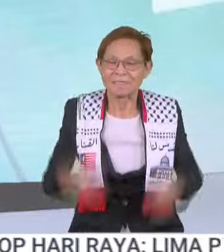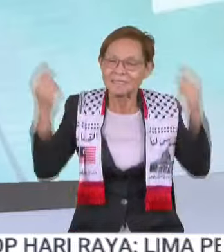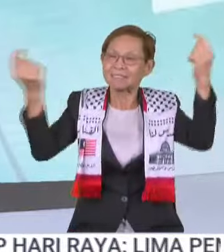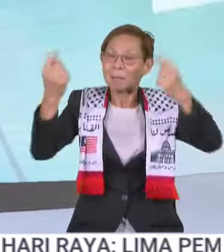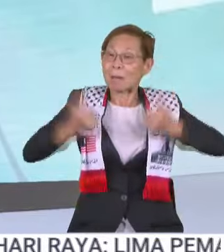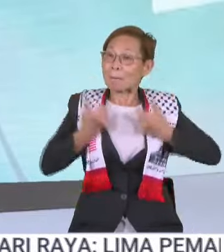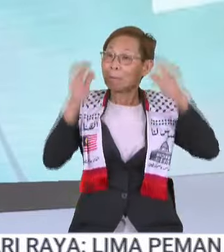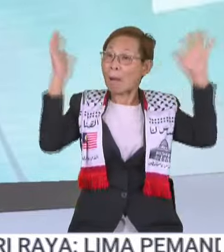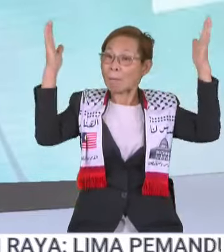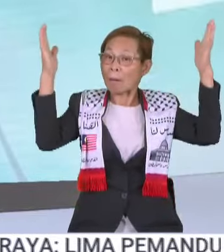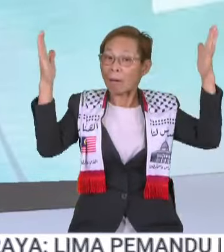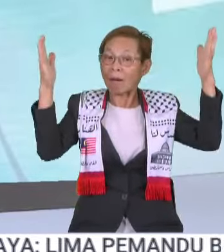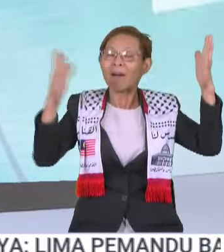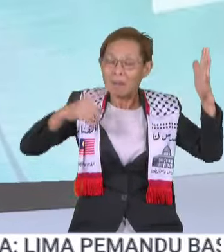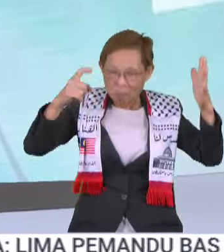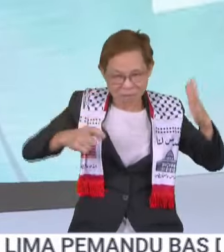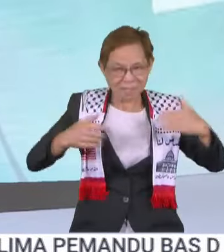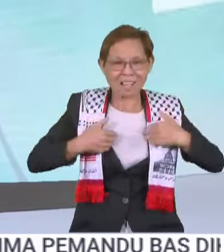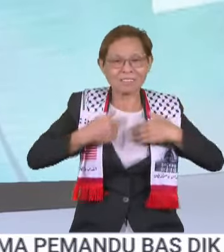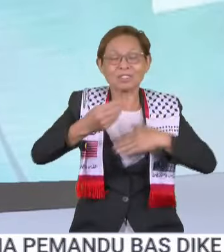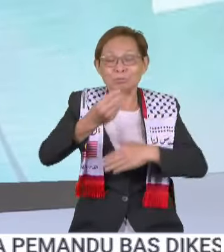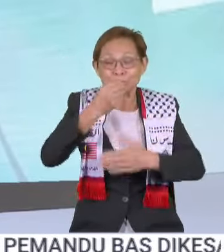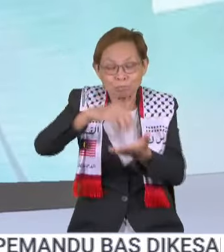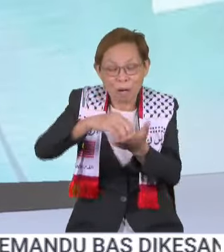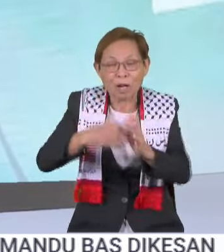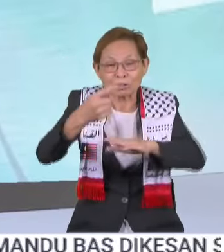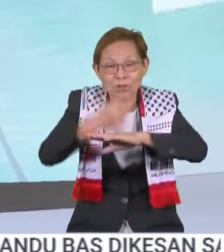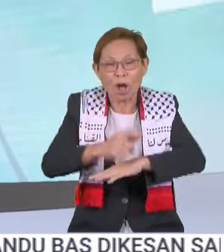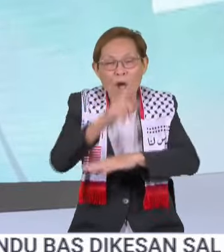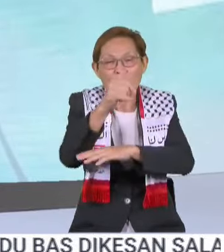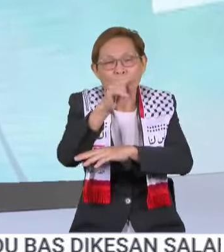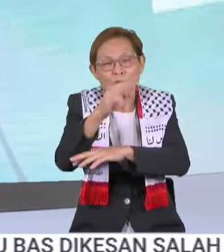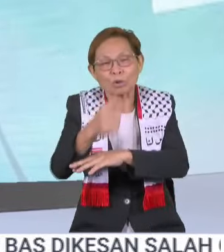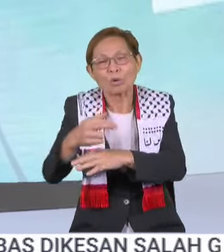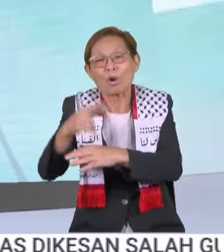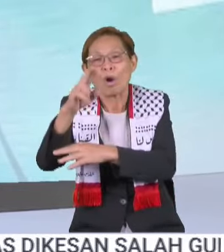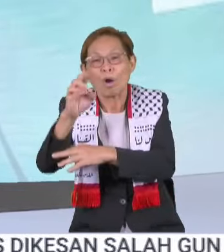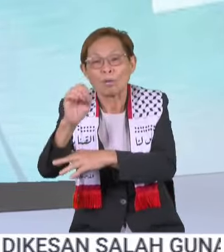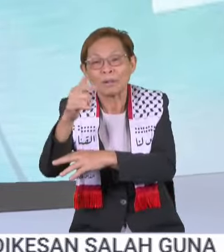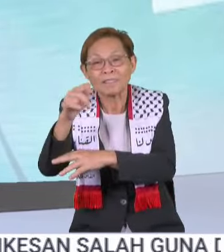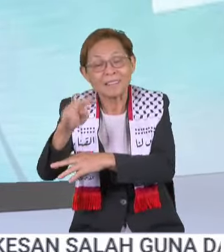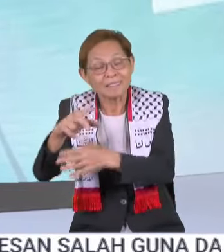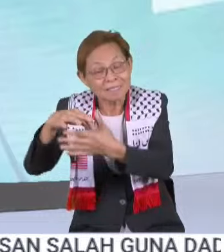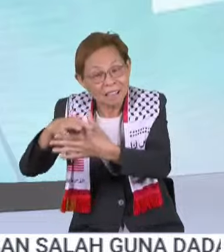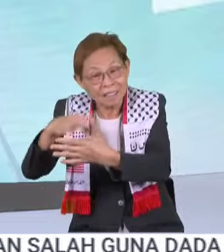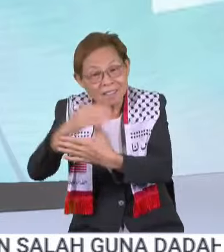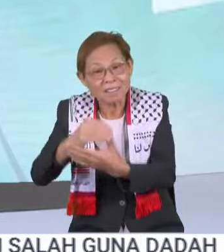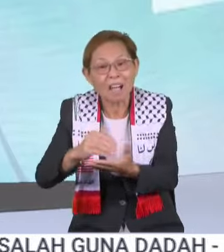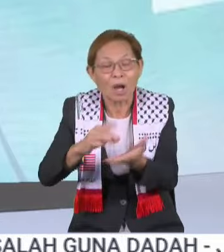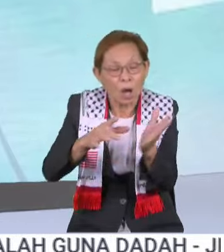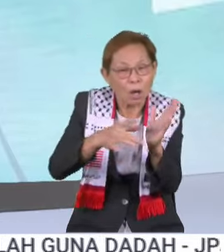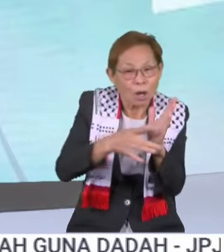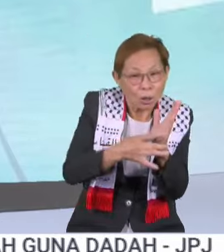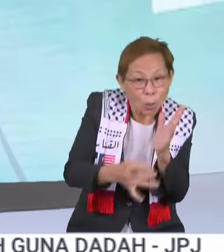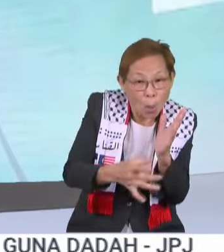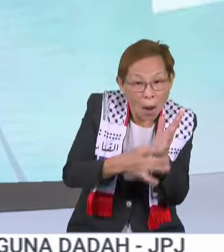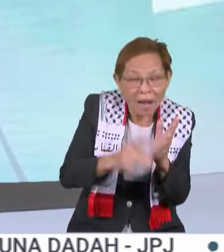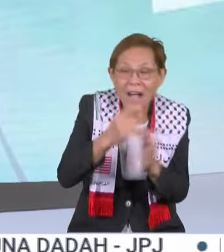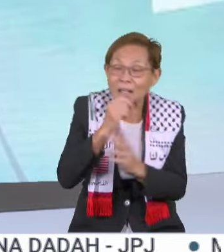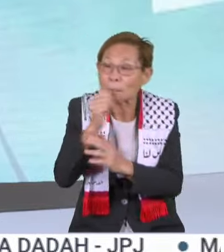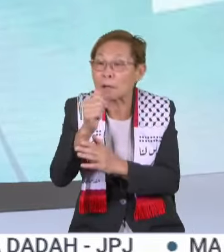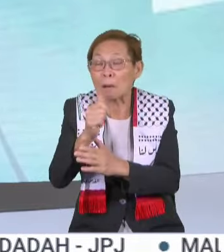Sambutan Aidilfitri tidak lengkap tanpa juadah tradisi seperti lontong, rendang daging dan kuah kacang. Namun, bukan semua dapat